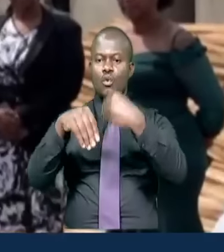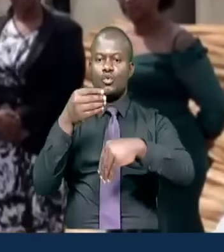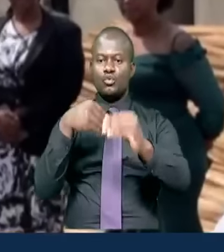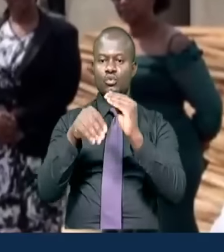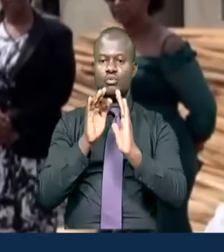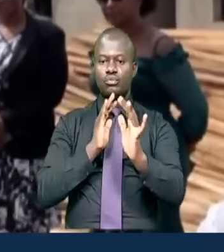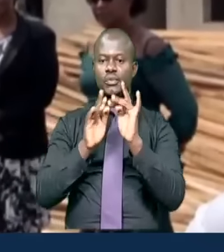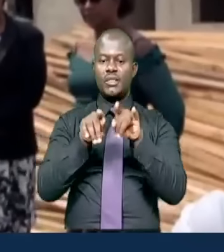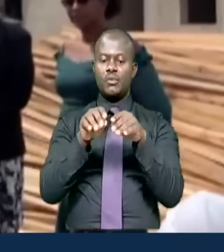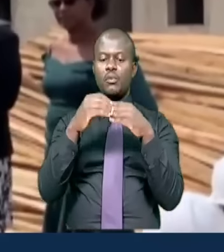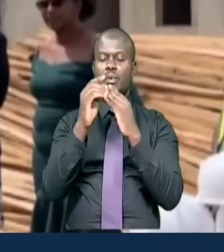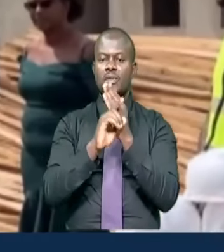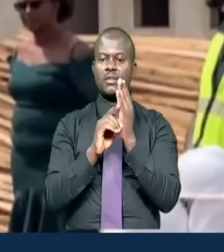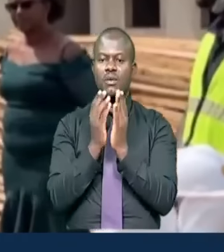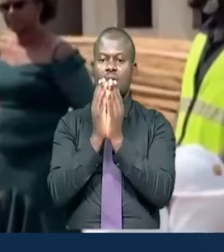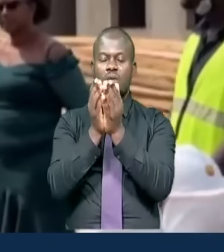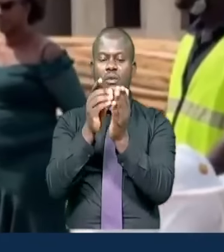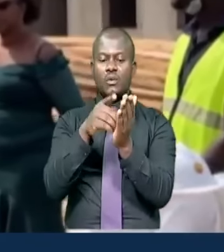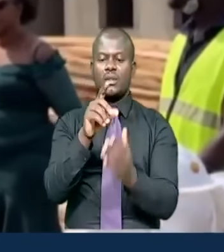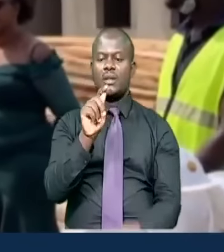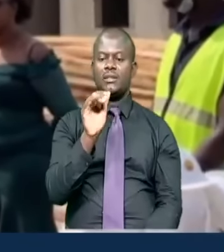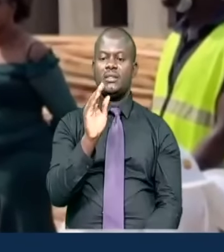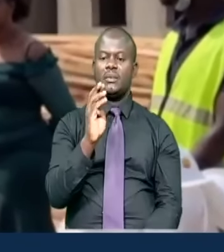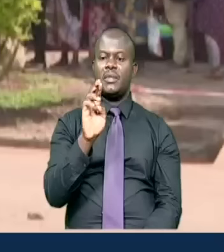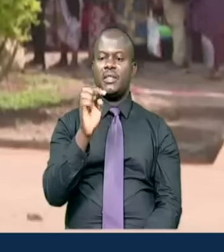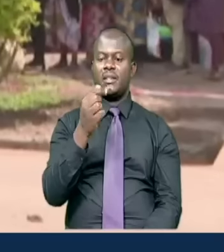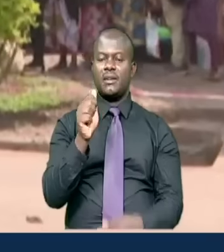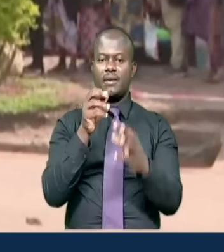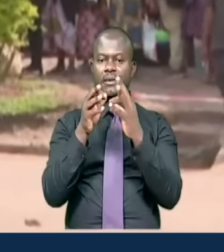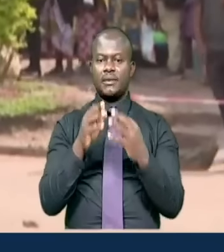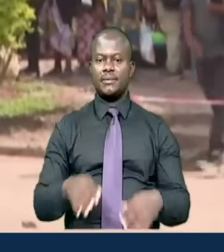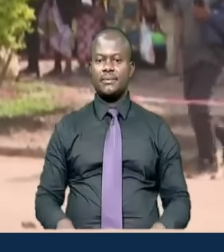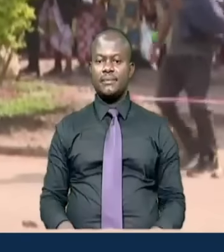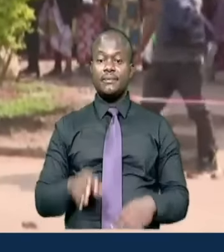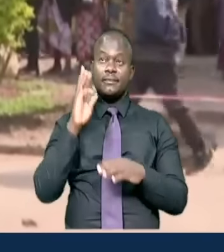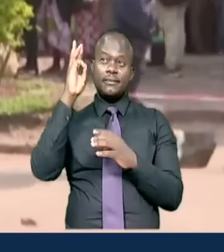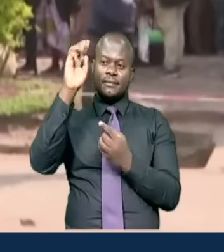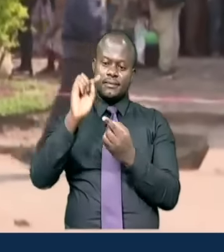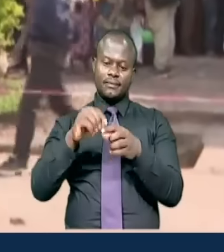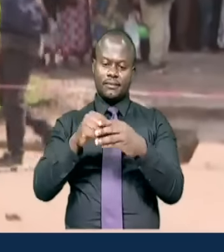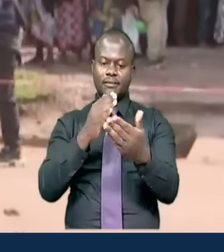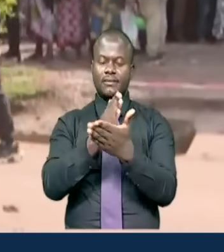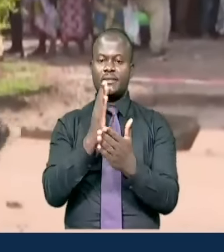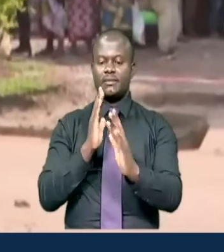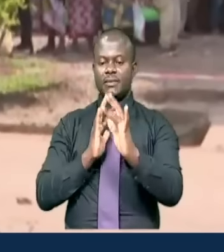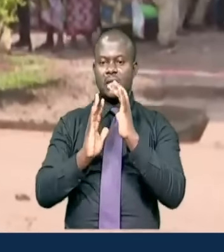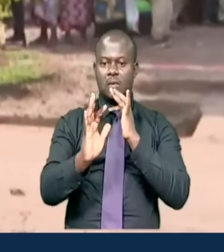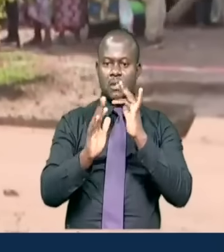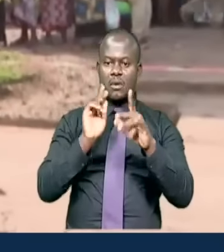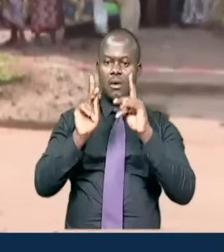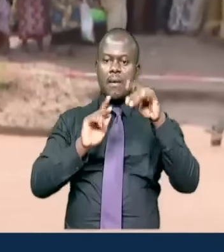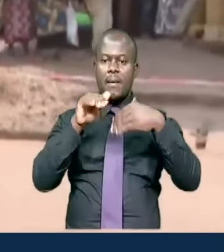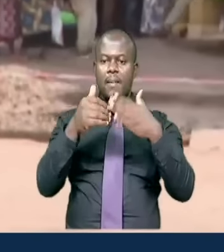nk'uko umuyobozi w'akarere ka Rusizi Dr. Kibiriganiseti abivuga. Bizagabanya mu by'ukuri rwa rugendo abaturage cyangwa